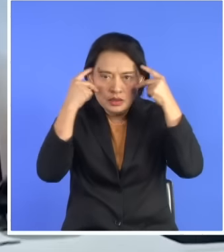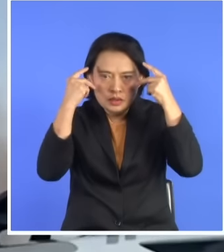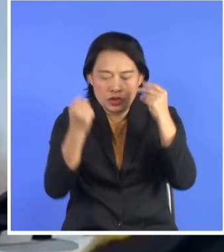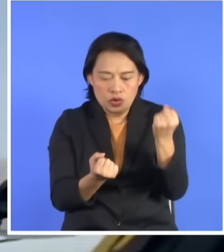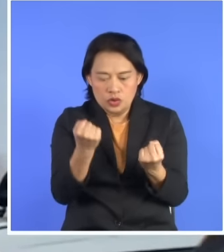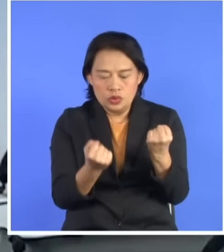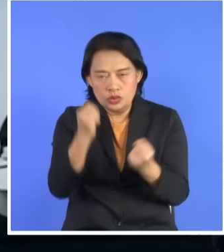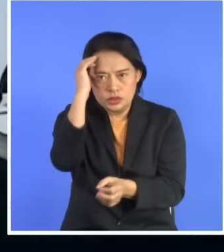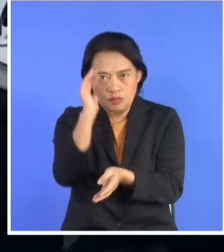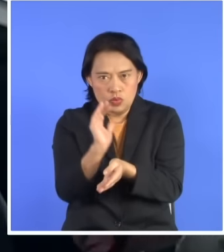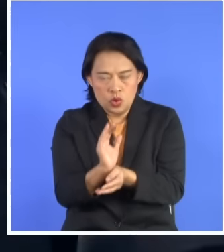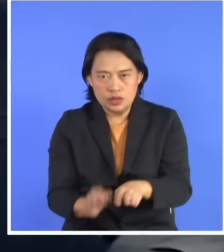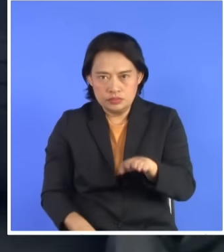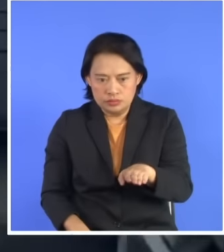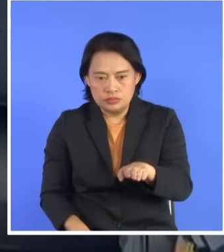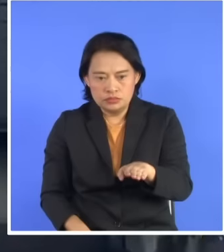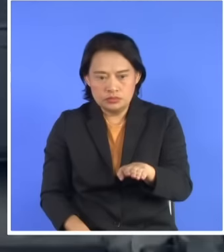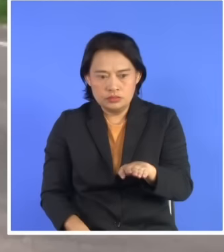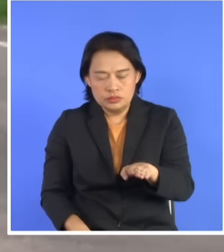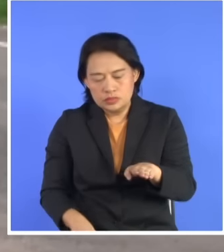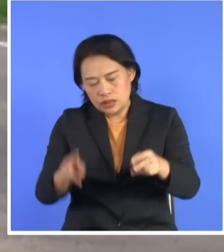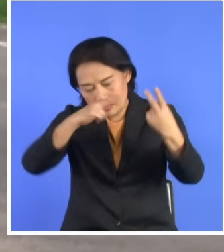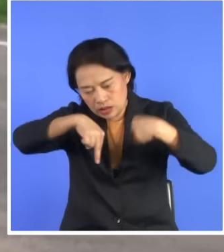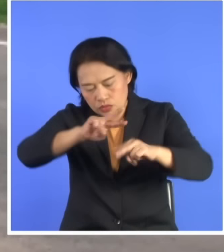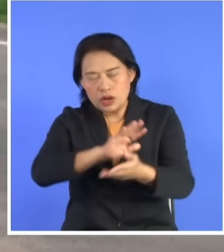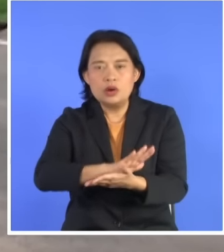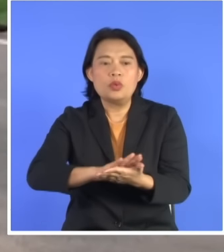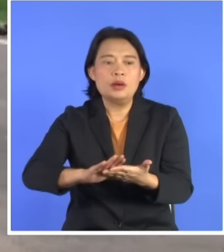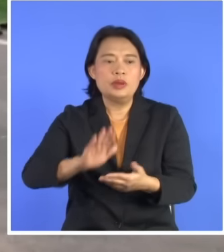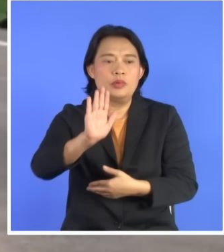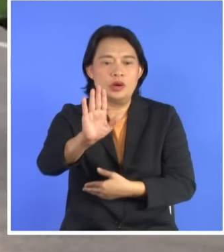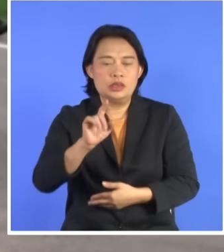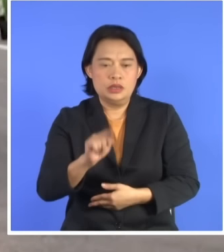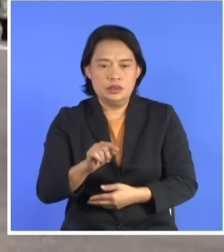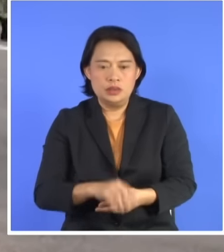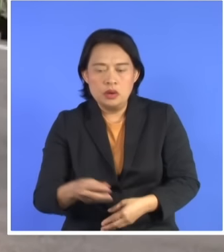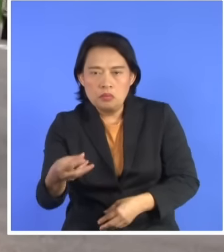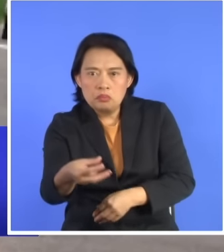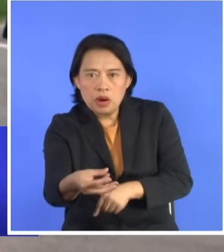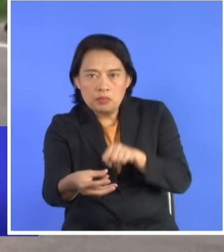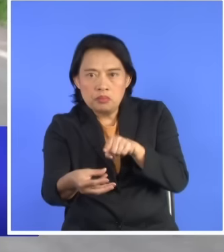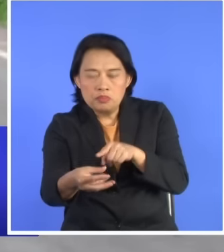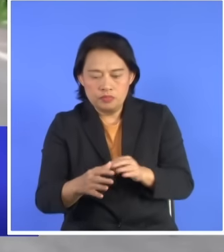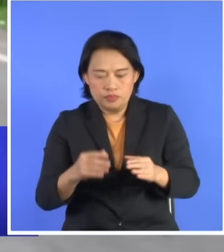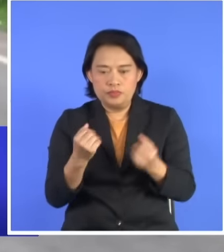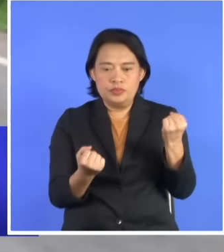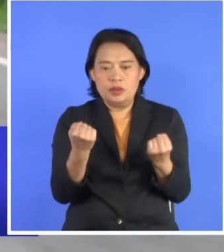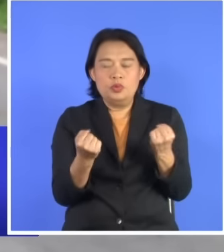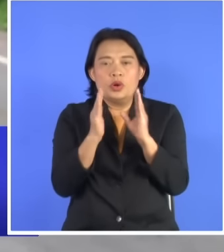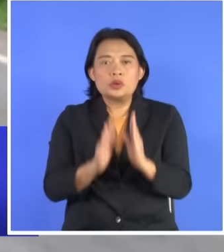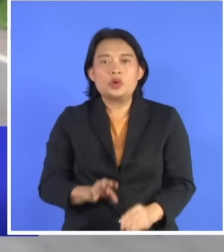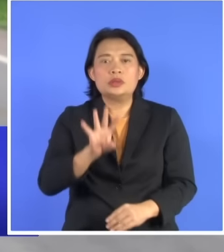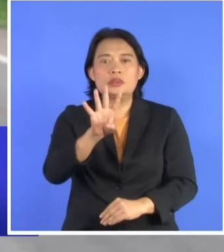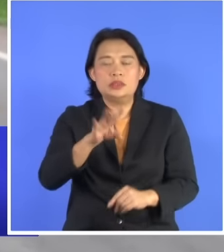โรงพักเทภาขณะที่กำลังออกลาดตระเวนดูแลความสงบเรียบร้อยในพื้นที่ทำให้ตำตำรวจที่นั่งไปในรถเนี่ยบาดเจ็บทั้ง 4นาย